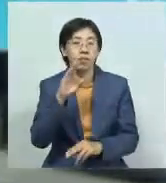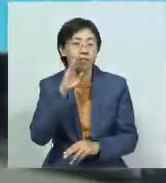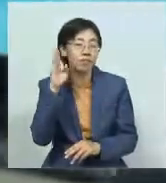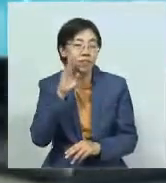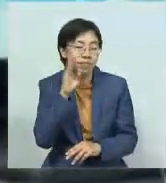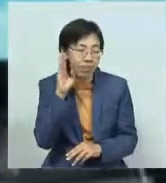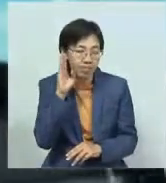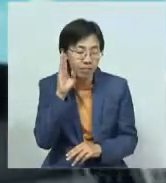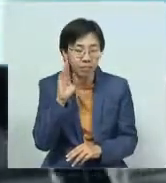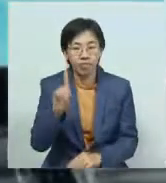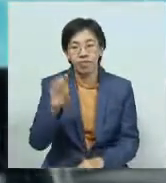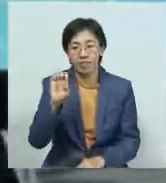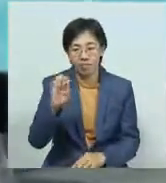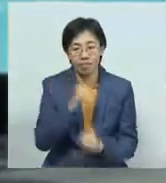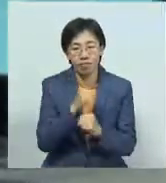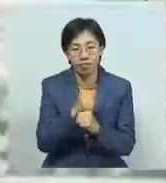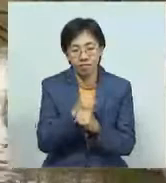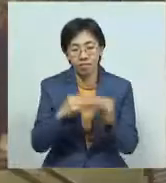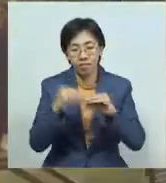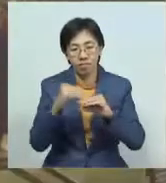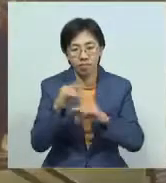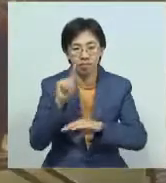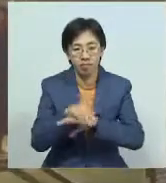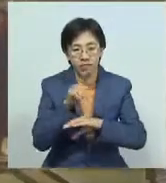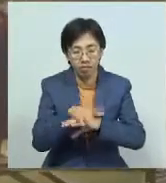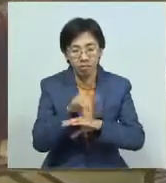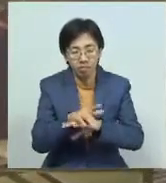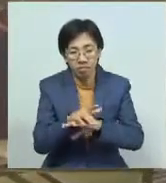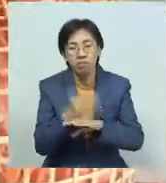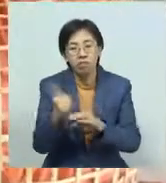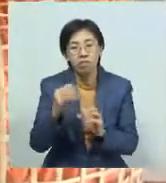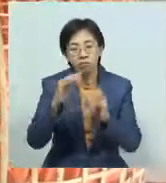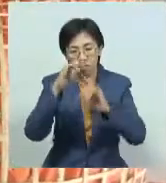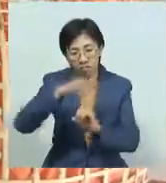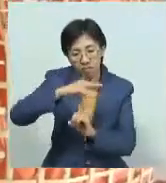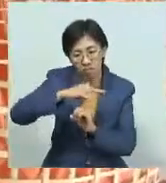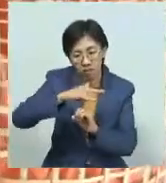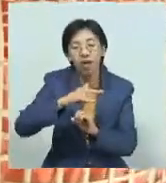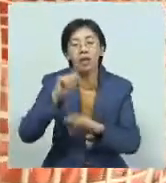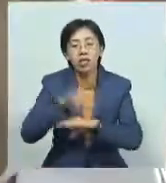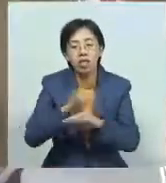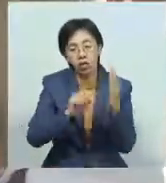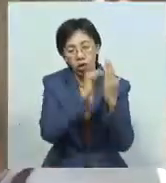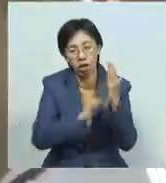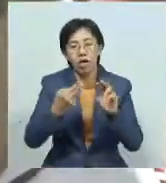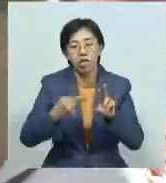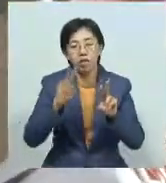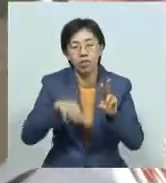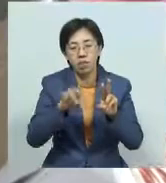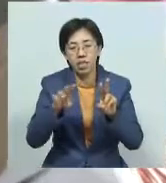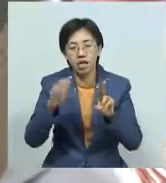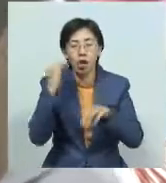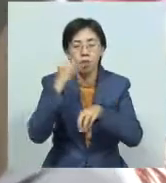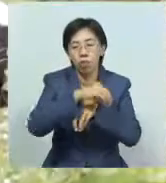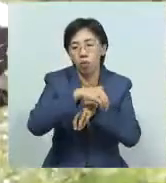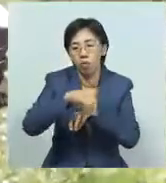กิจและสังคมเดินหน้าโครงการเน็ตประชารัฐก็สามารถติดตั้งโครงข่ายอินเทอร์เน็ตความเร็วสูง 24,700 หมู่บ้